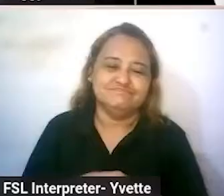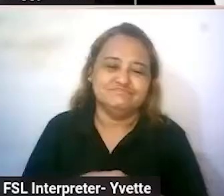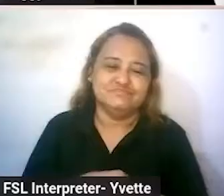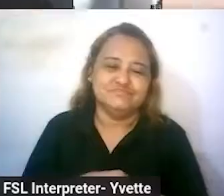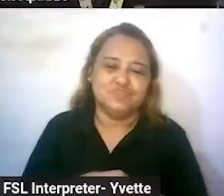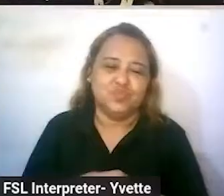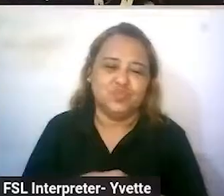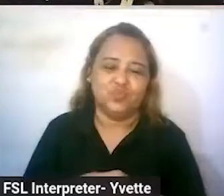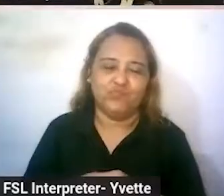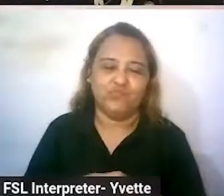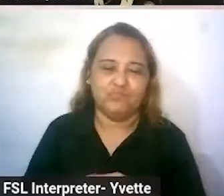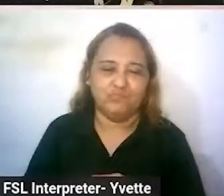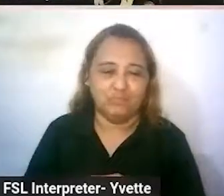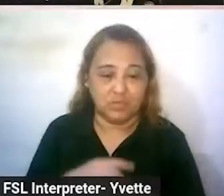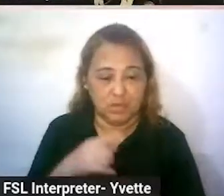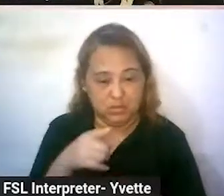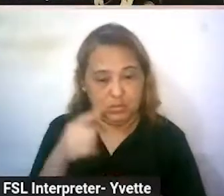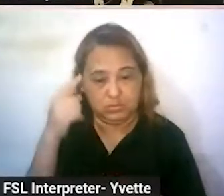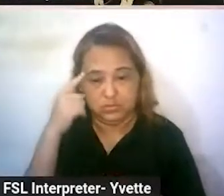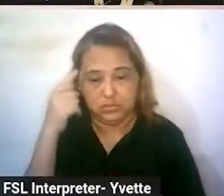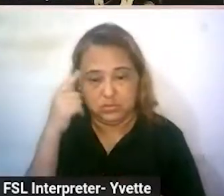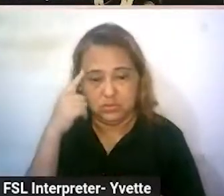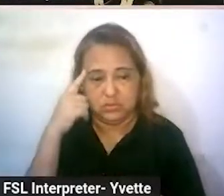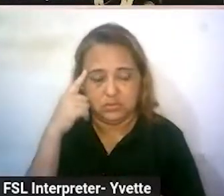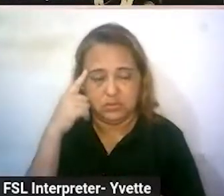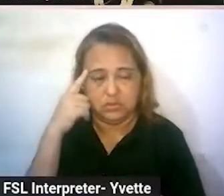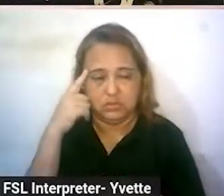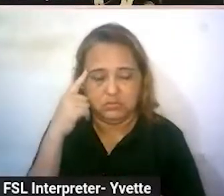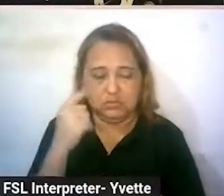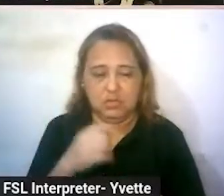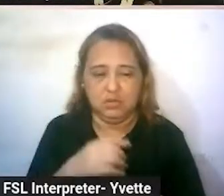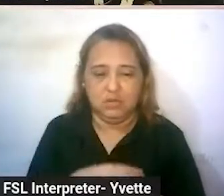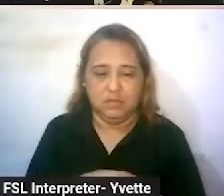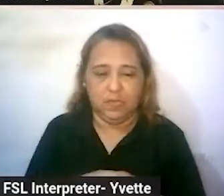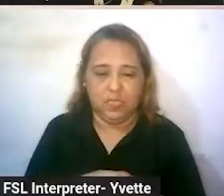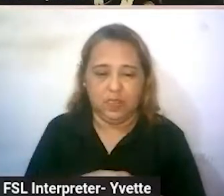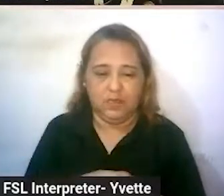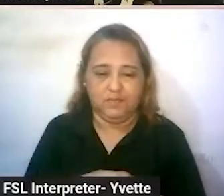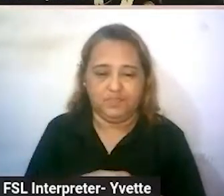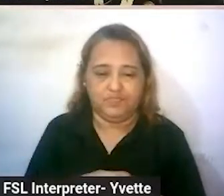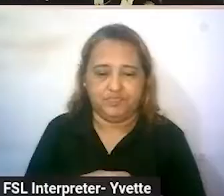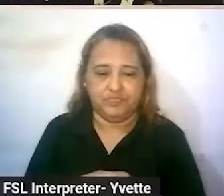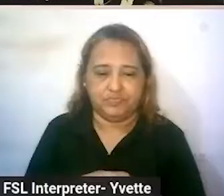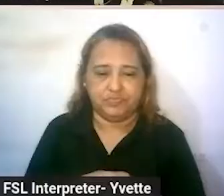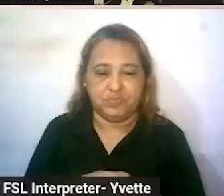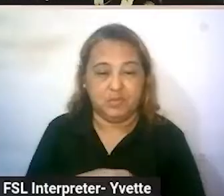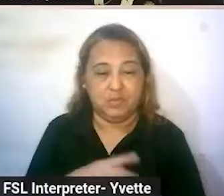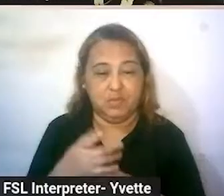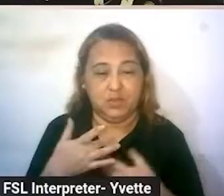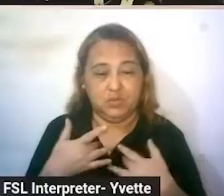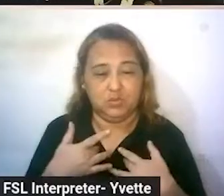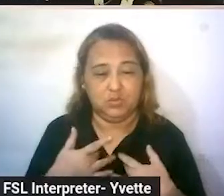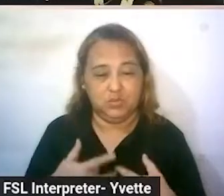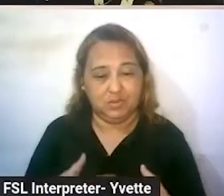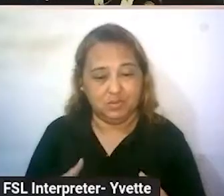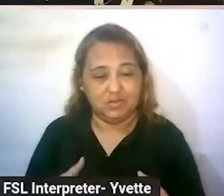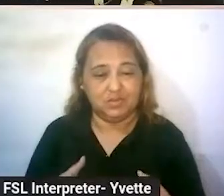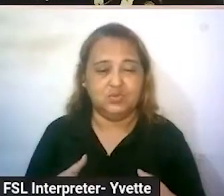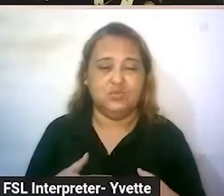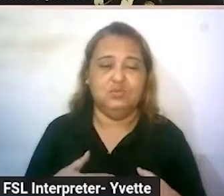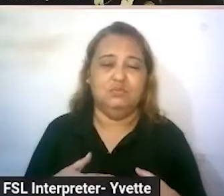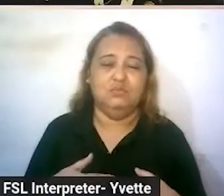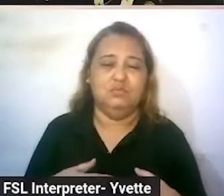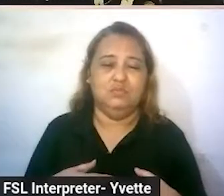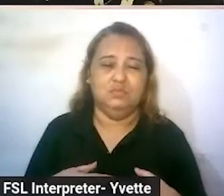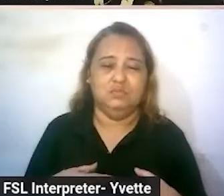Mm-hmm. Naisip mo ba, Mona, kasi diba, you went through depression, tapos sabi mo nga na parang hindi